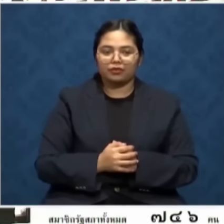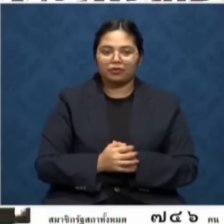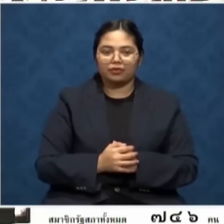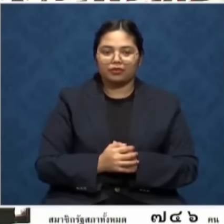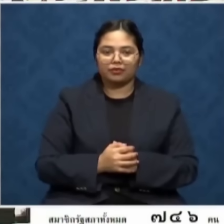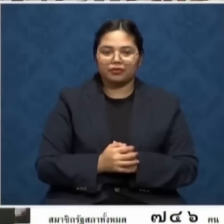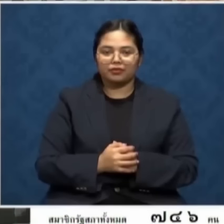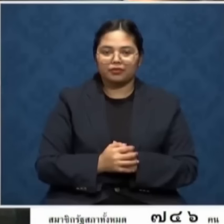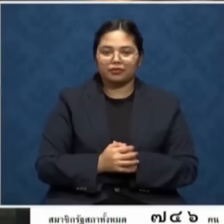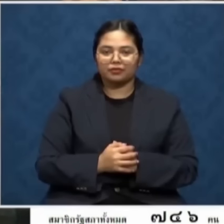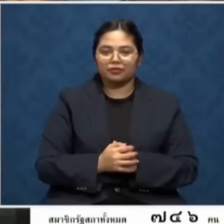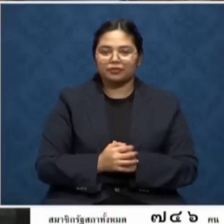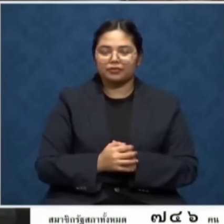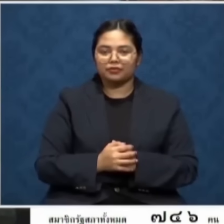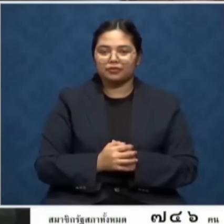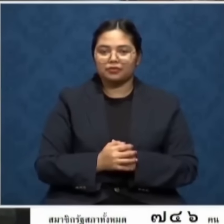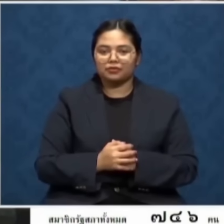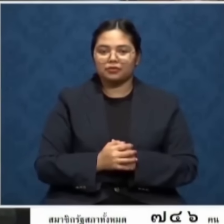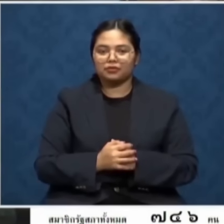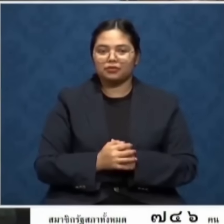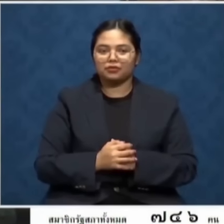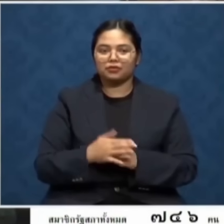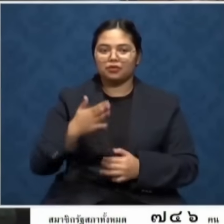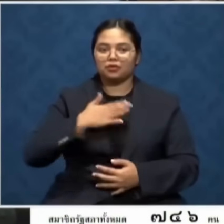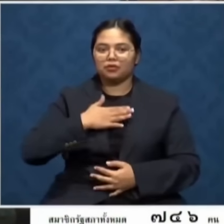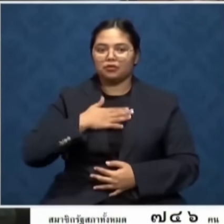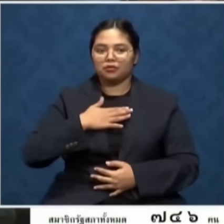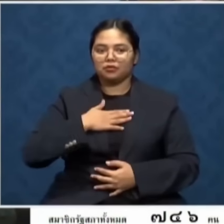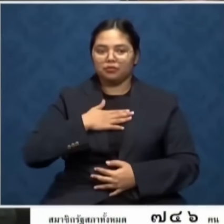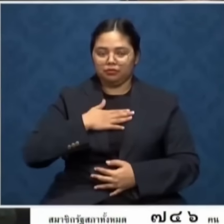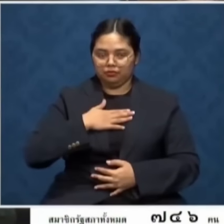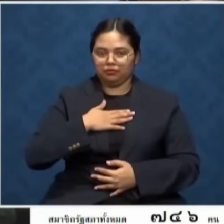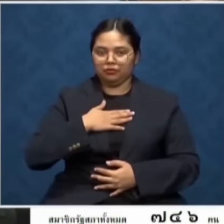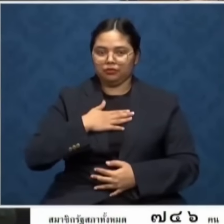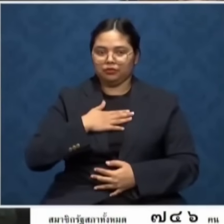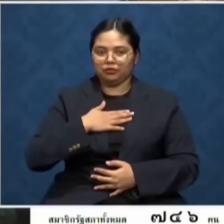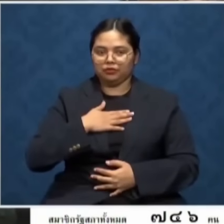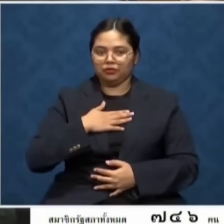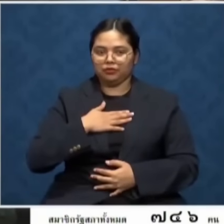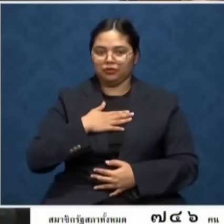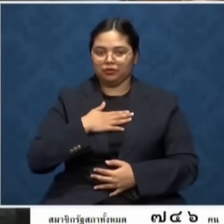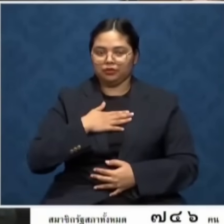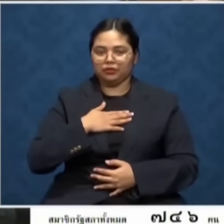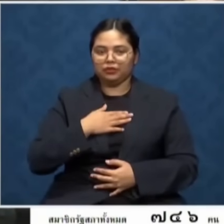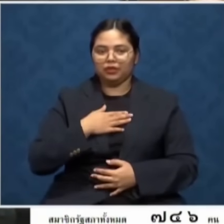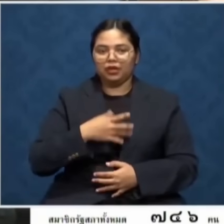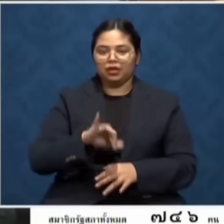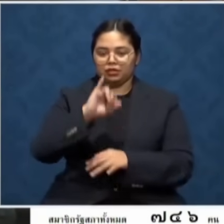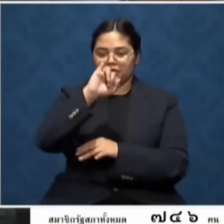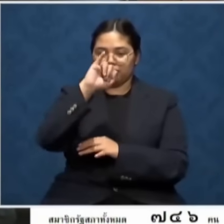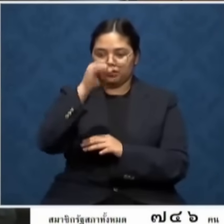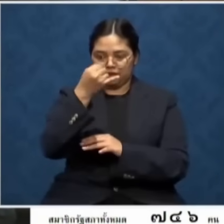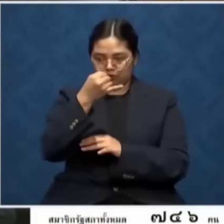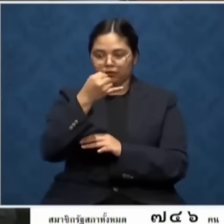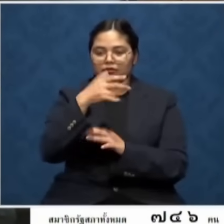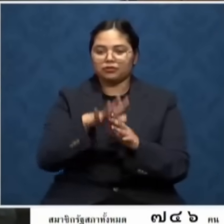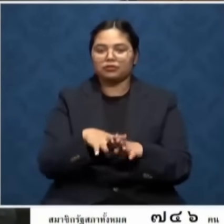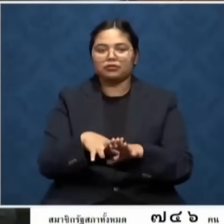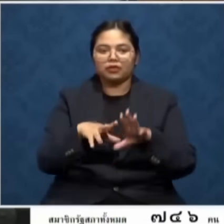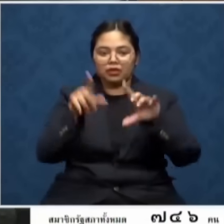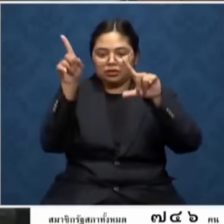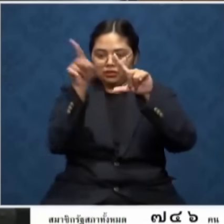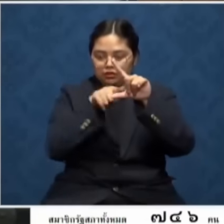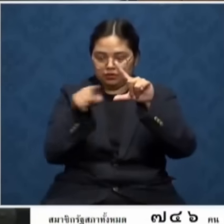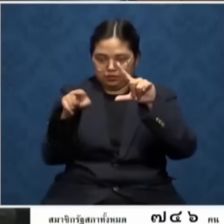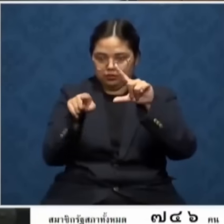ท่านประธานครับผมสิริรัตนิกุลนะครับสมาชิกสภาผู้แทนราษฎรจังหวัดสมุทรสาครเขต2จากพรรคก้าวไกลครับไม่แน่ใจว่า